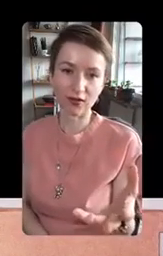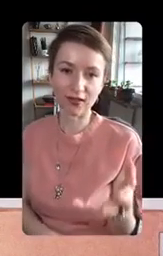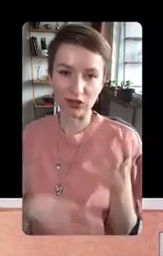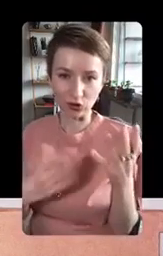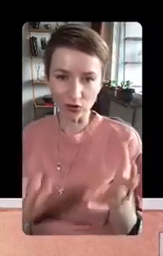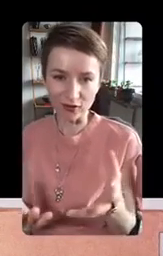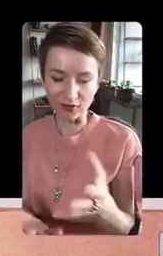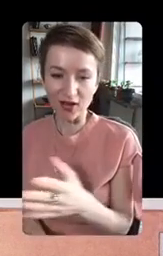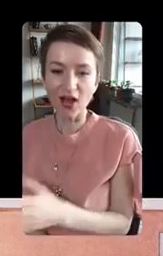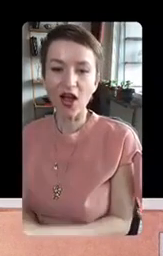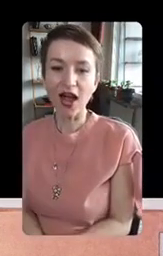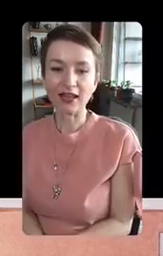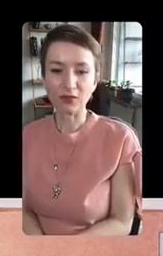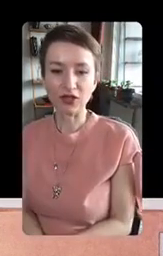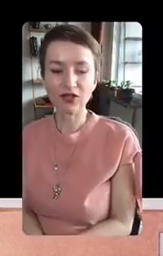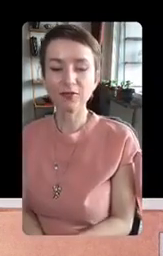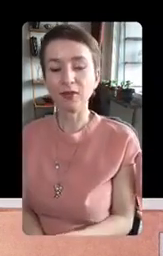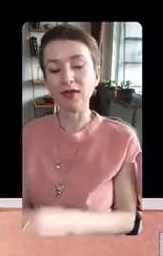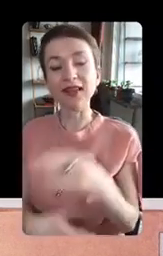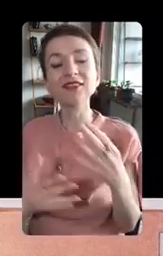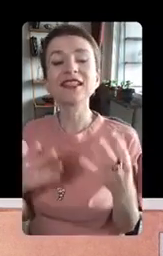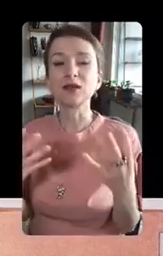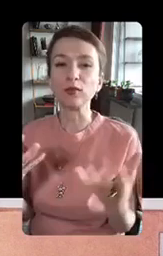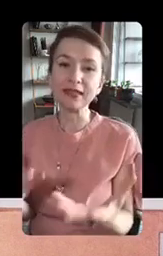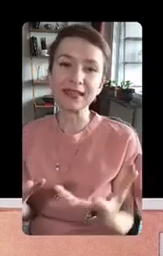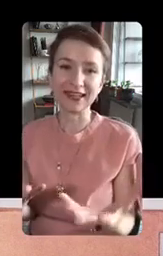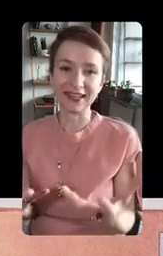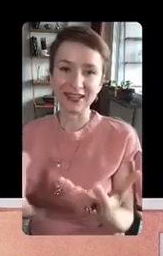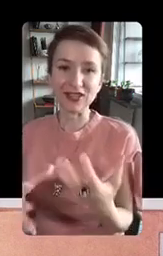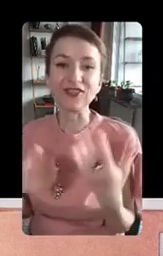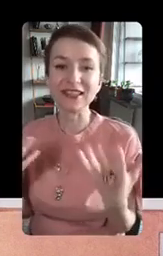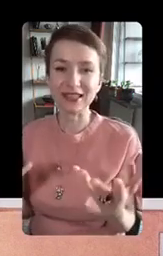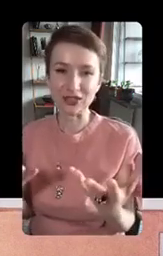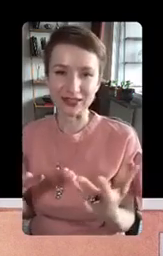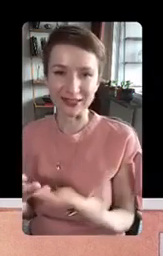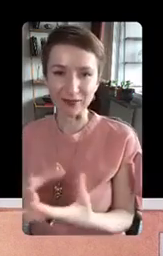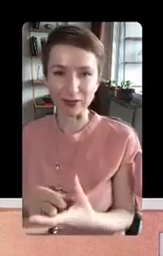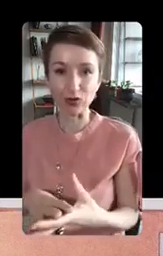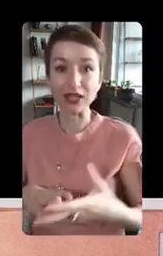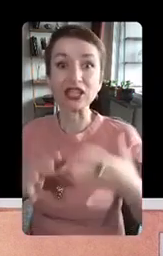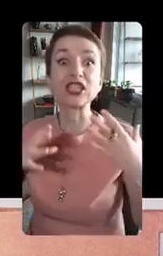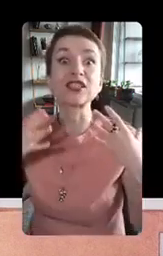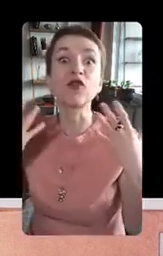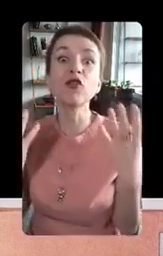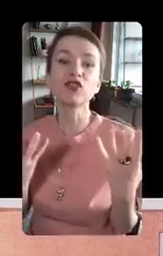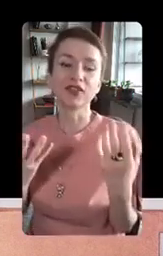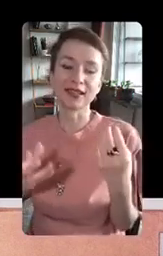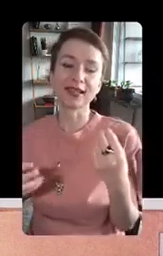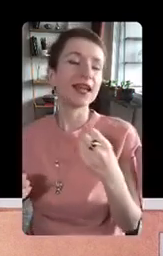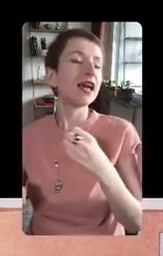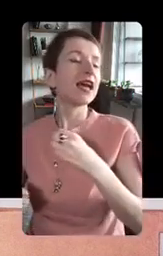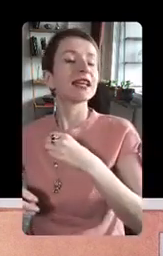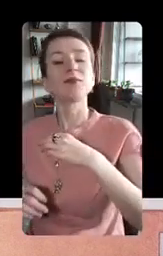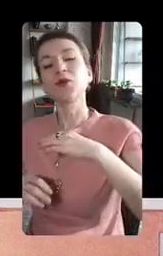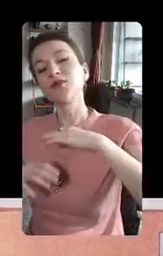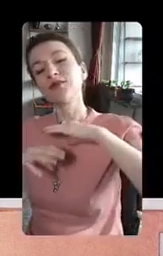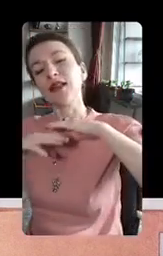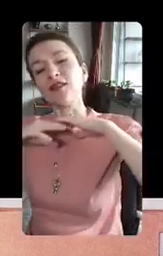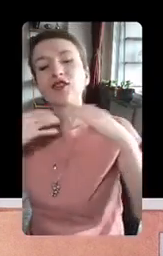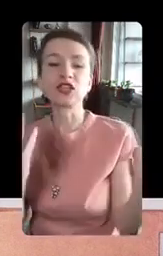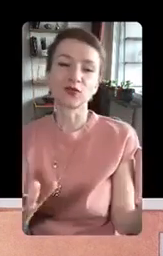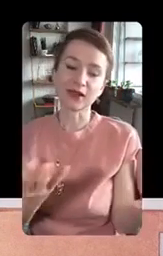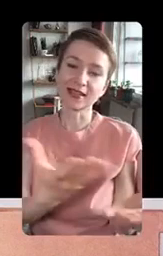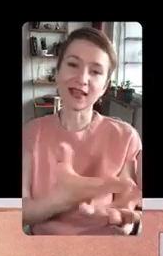этих вот героев отображены прям главные события шведской жизни, потому что Рождество в Швеции — это